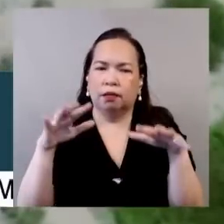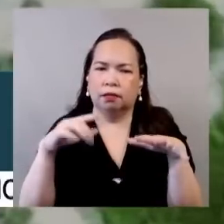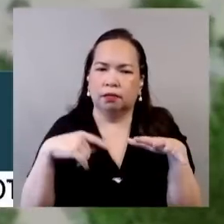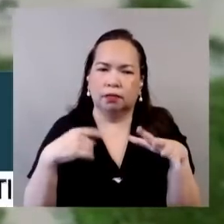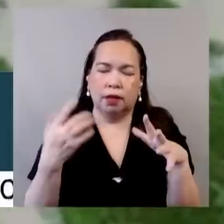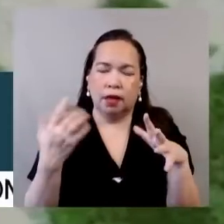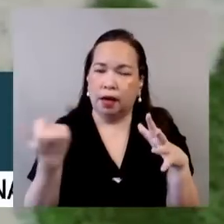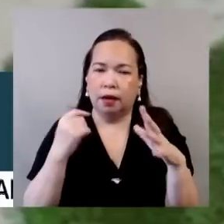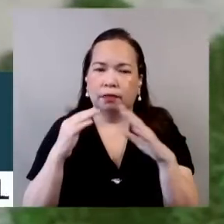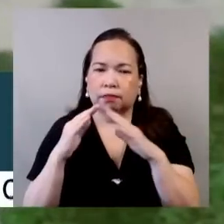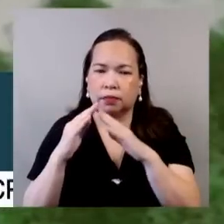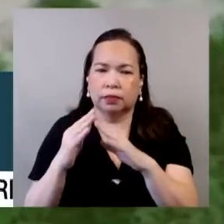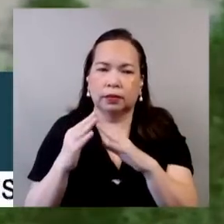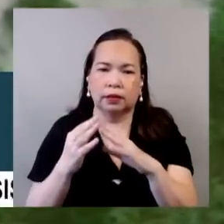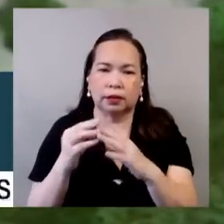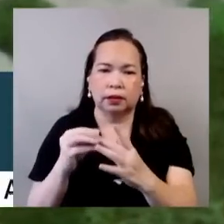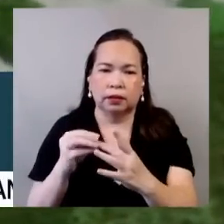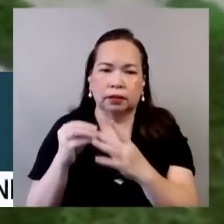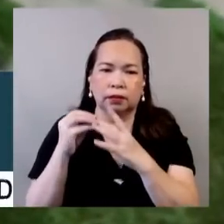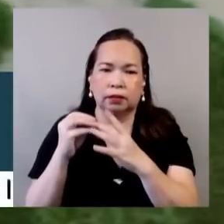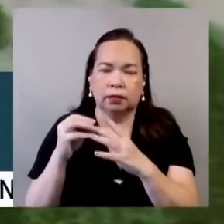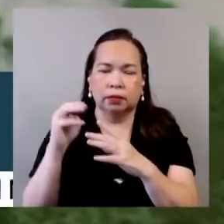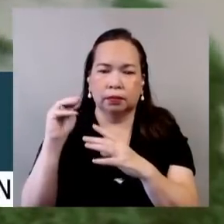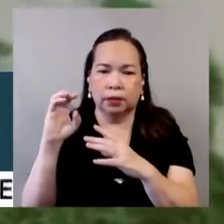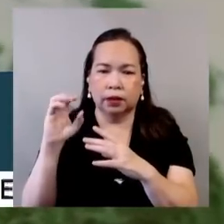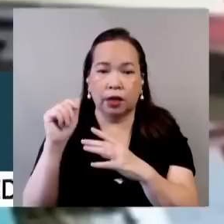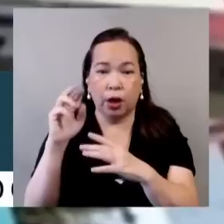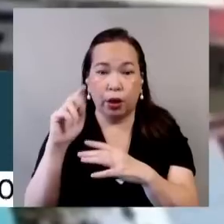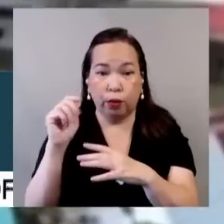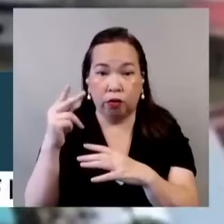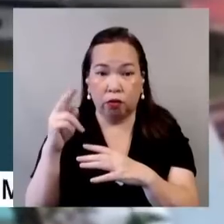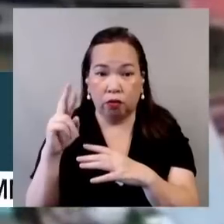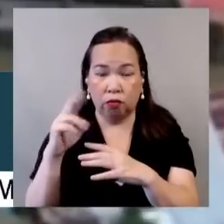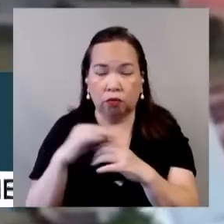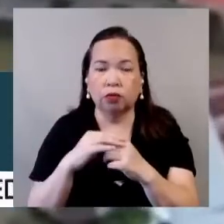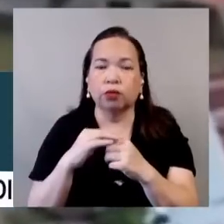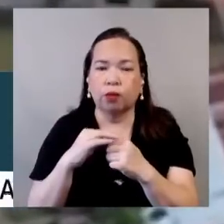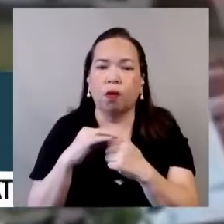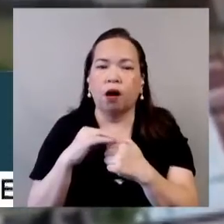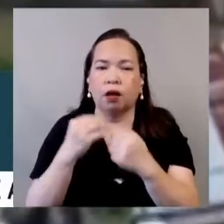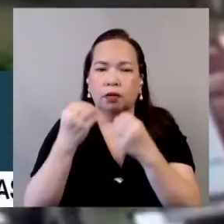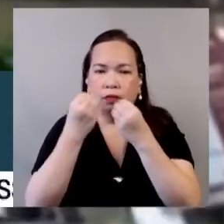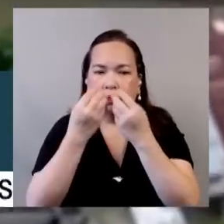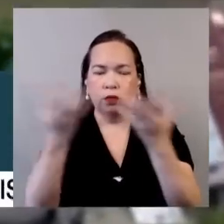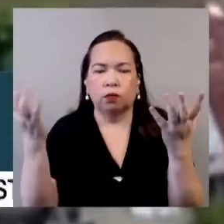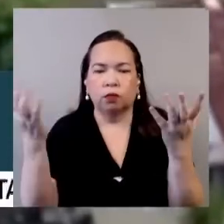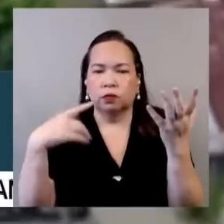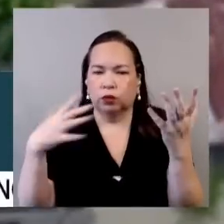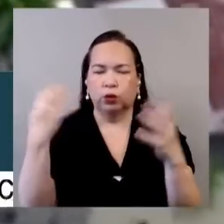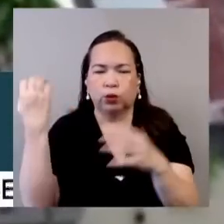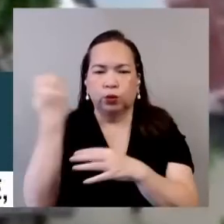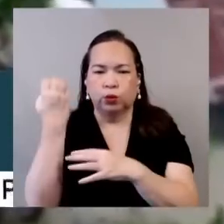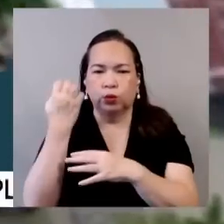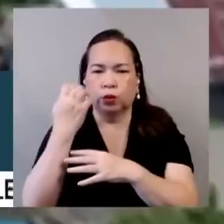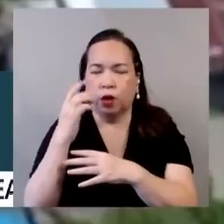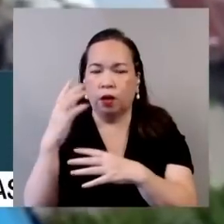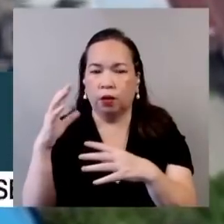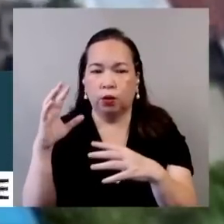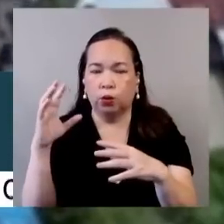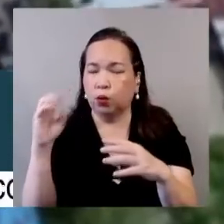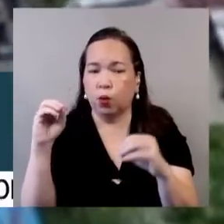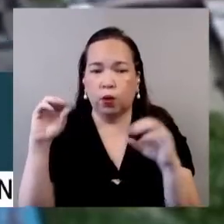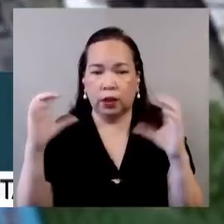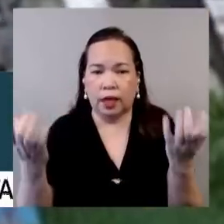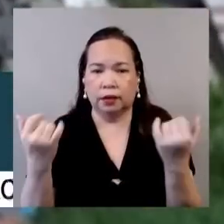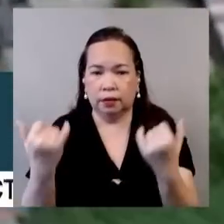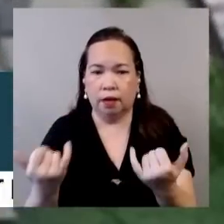mga roads, especially the MacArthur Highway. Kaya ho, nag-declare na po si Governor na walang pasok po today yung private and public